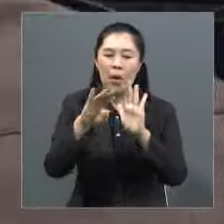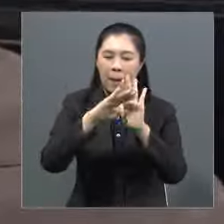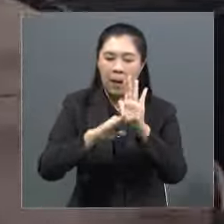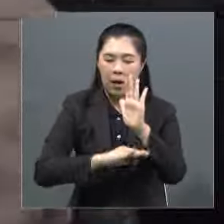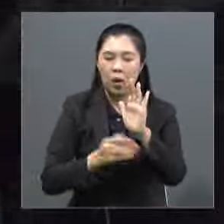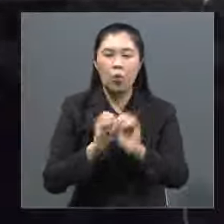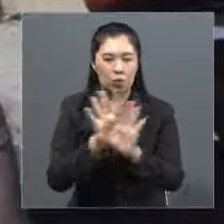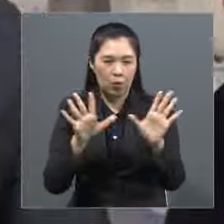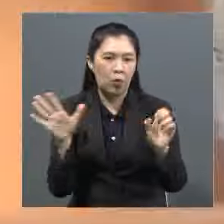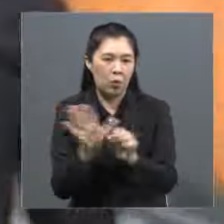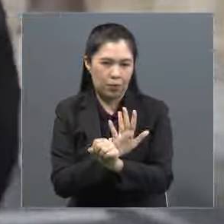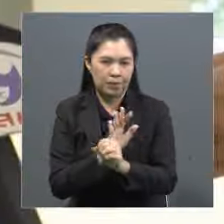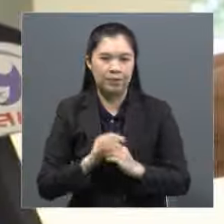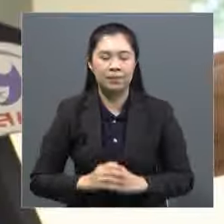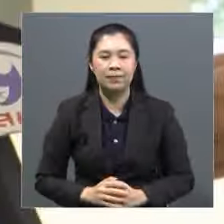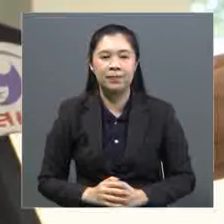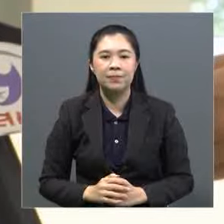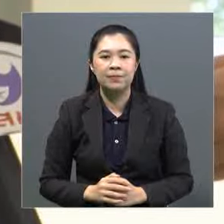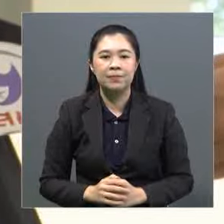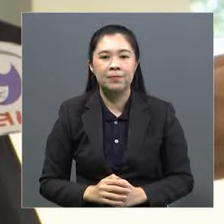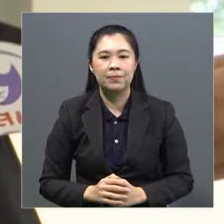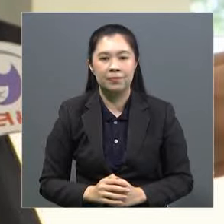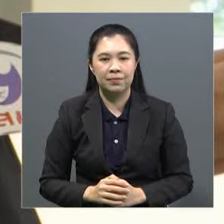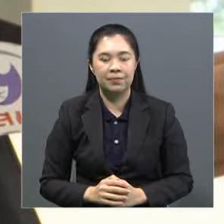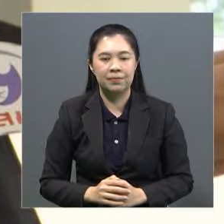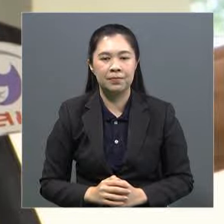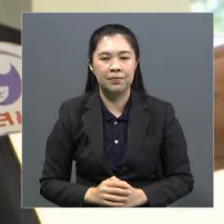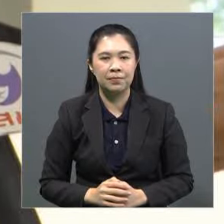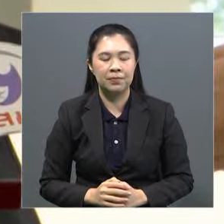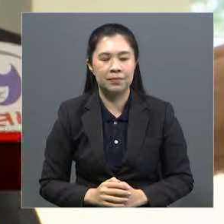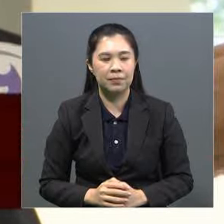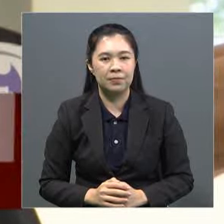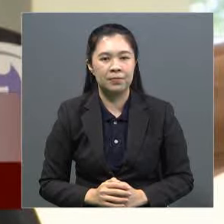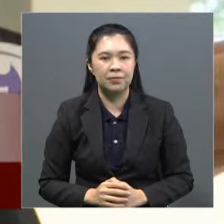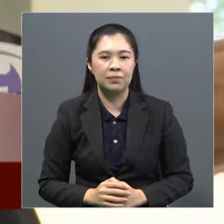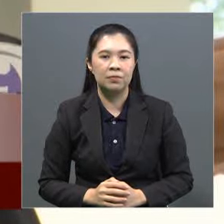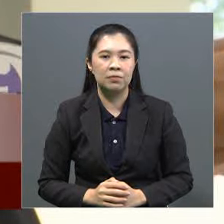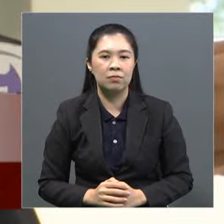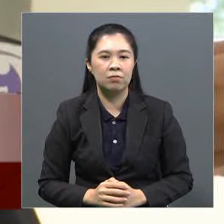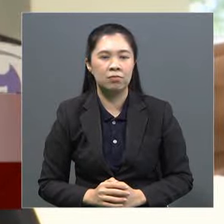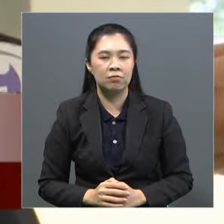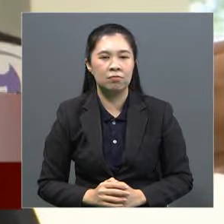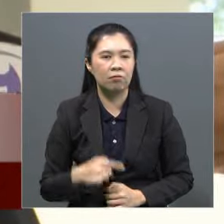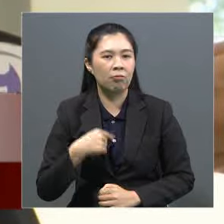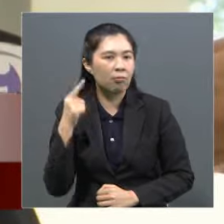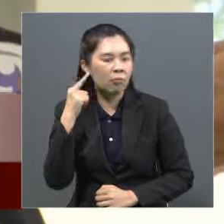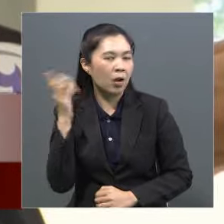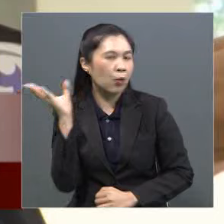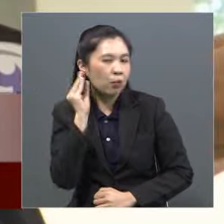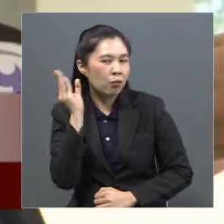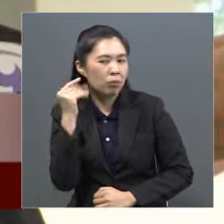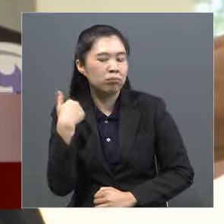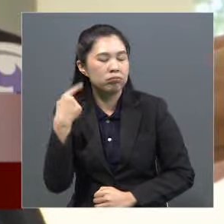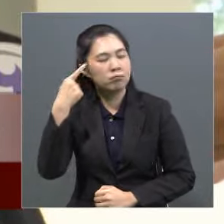เสียงดูครับ ทางผู้เกี่ยวข้องมาชี้แจงแต่เท่าที่ฟังแล้วก็ไม่มีอะไรที่ผิดปกติเรา